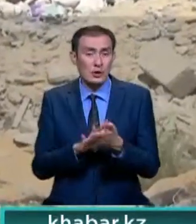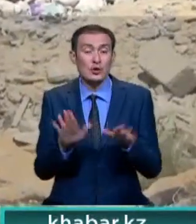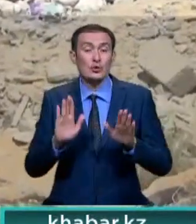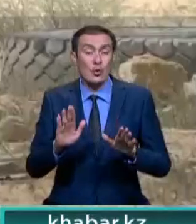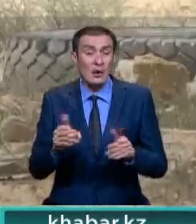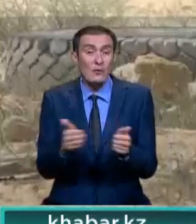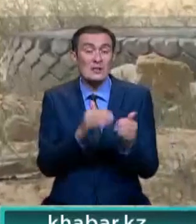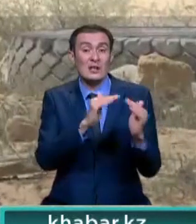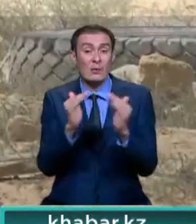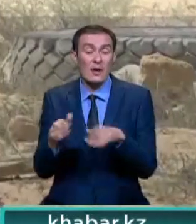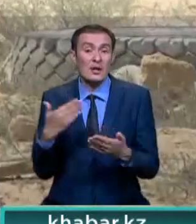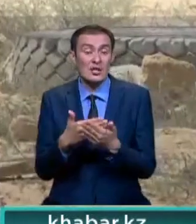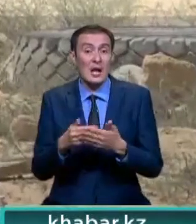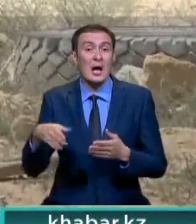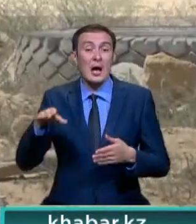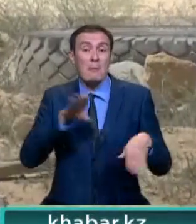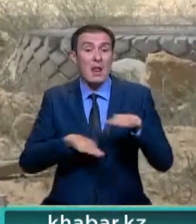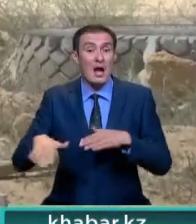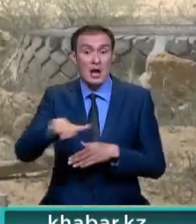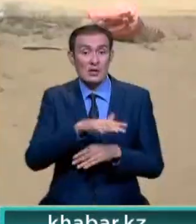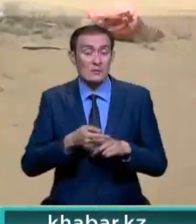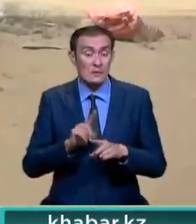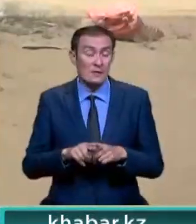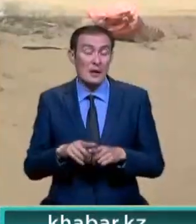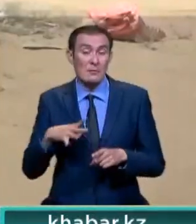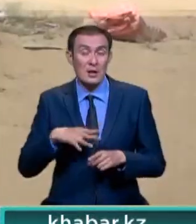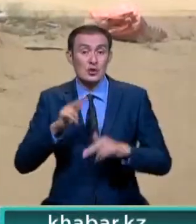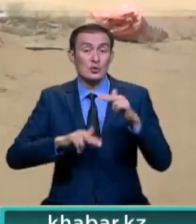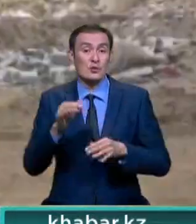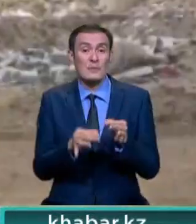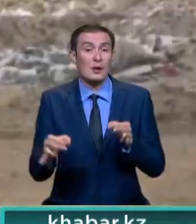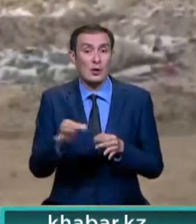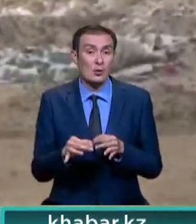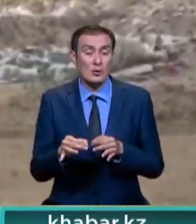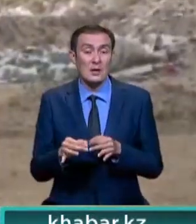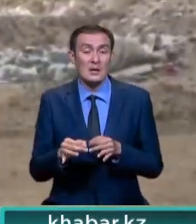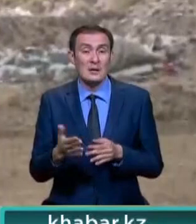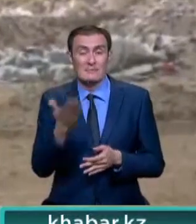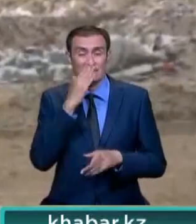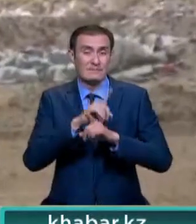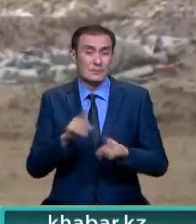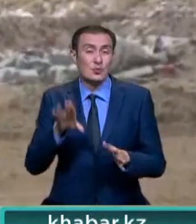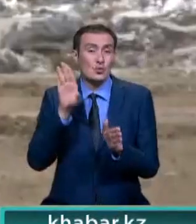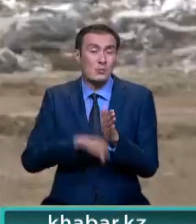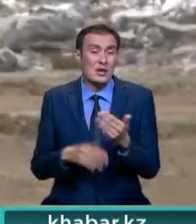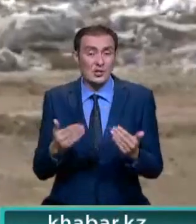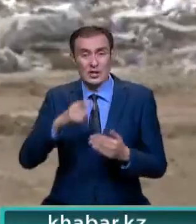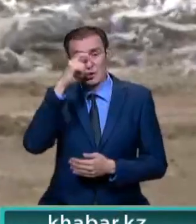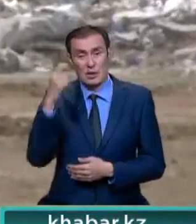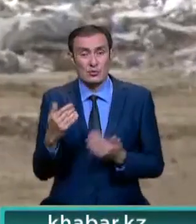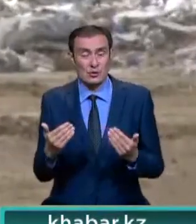возле жилых домов, но и в частности на пляжах. Хуже всего дела обстоят в строящихся микрорайонах. Смердящее соседство только усугубляется